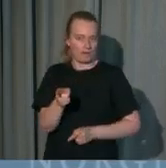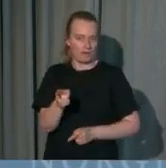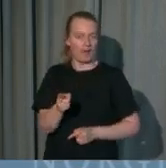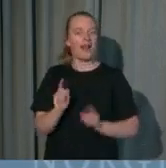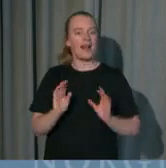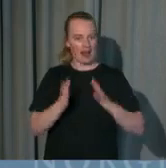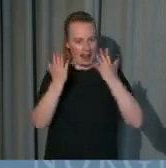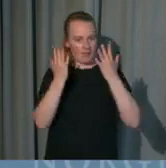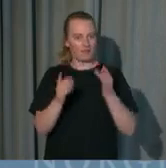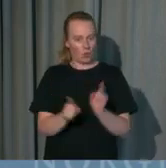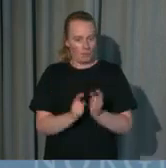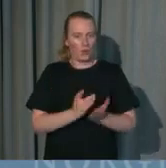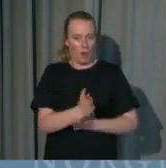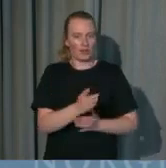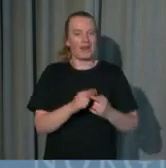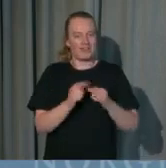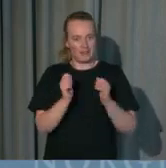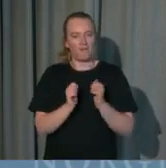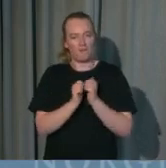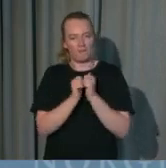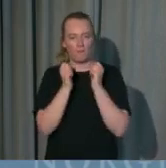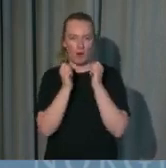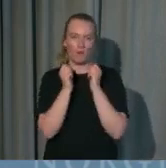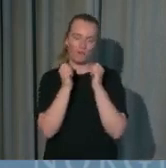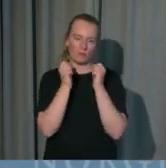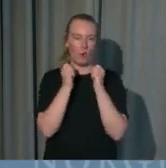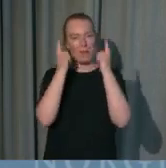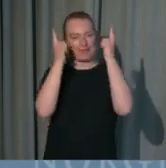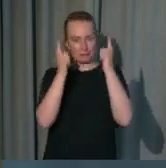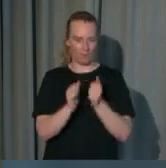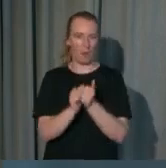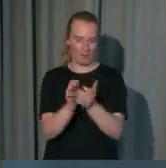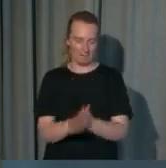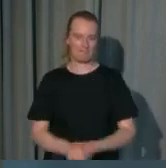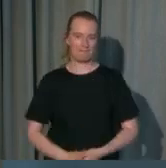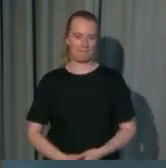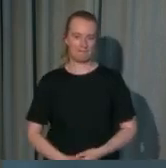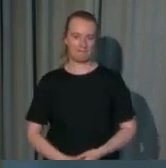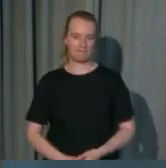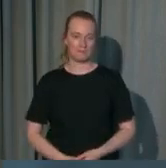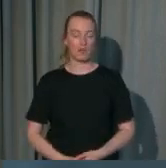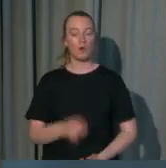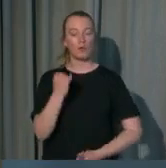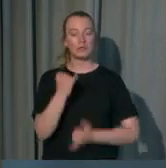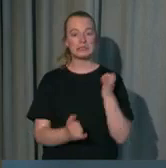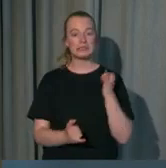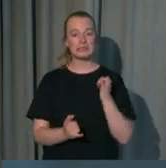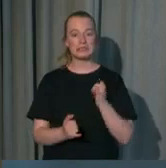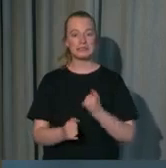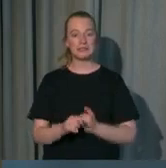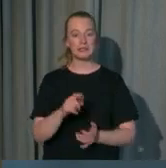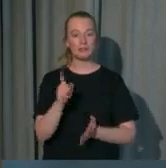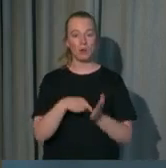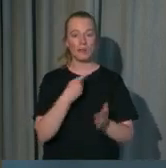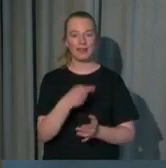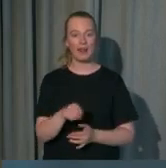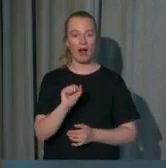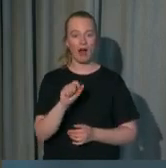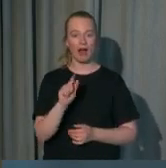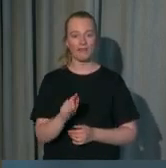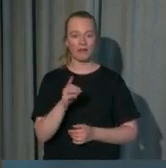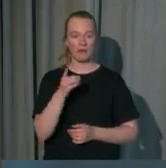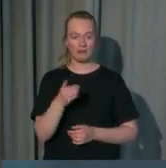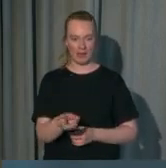men vær årvåken. Det er det beste rådet man kan gi. Takk. Det siste spørsmålet går til AFP. The last question goes to